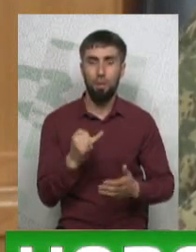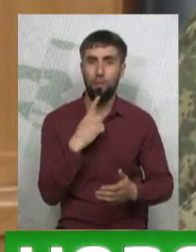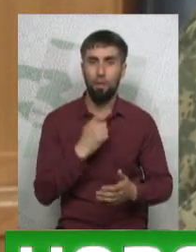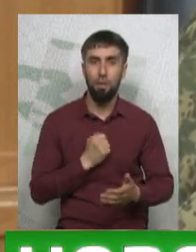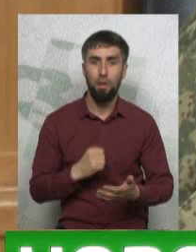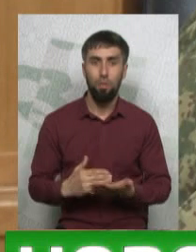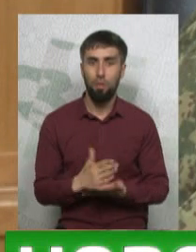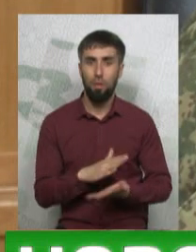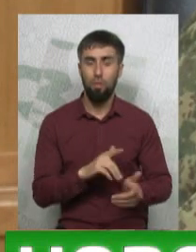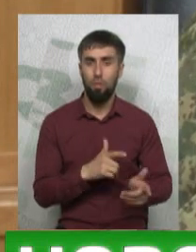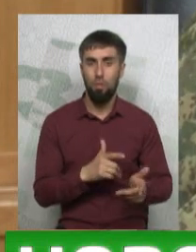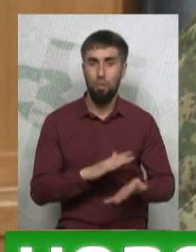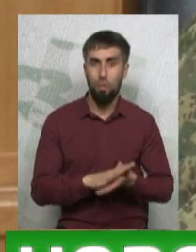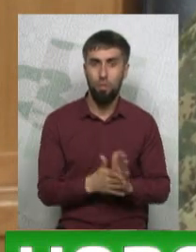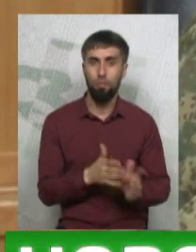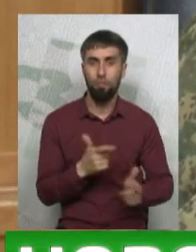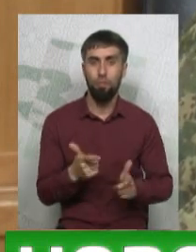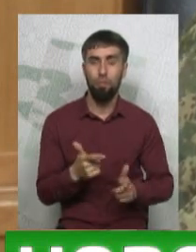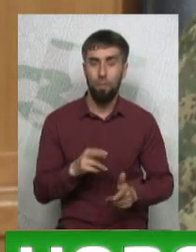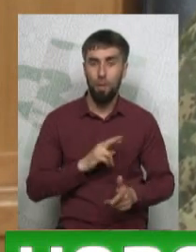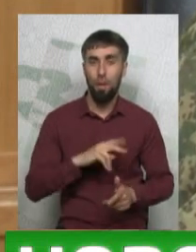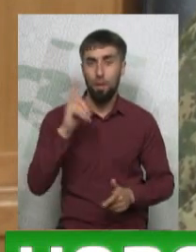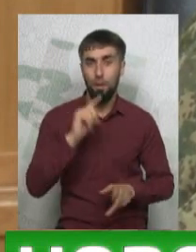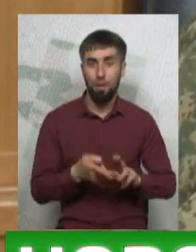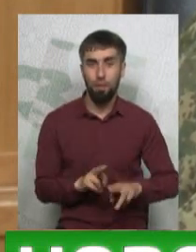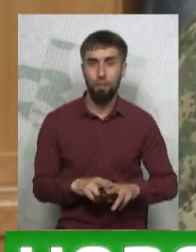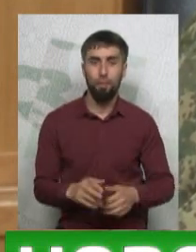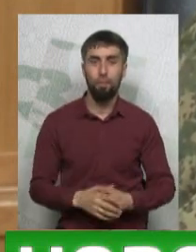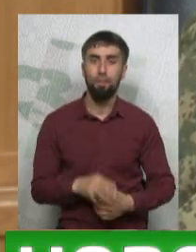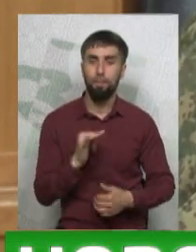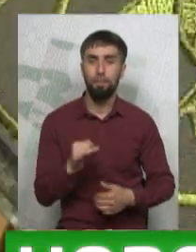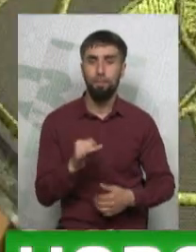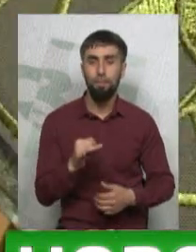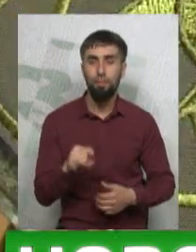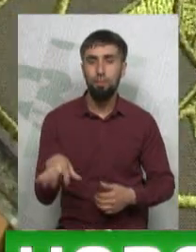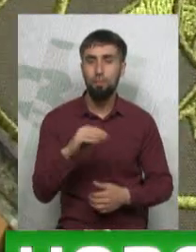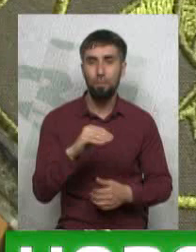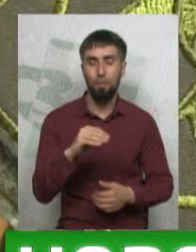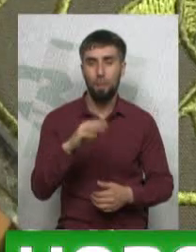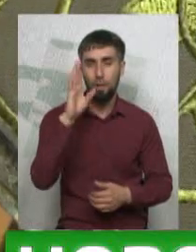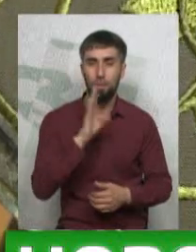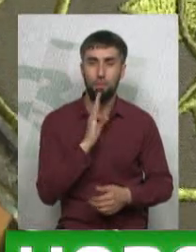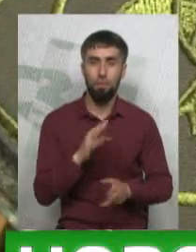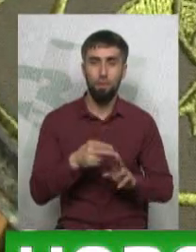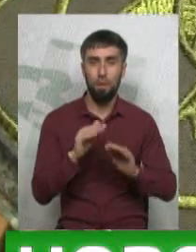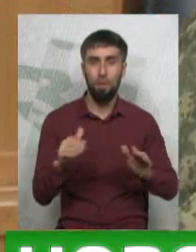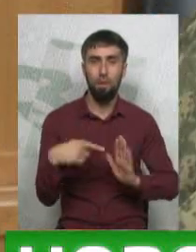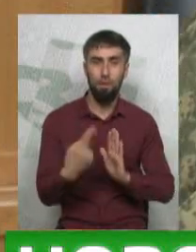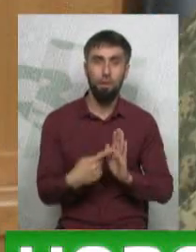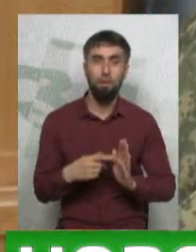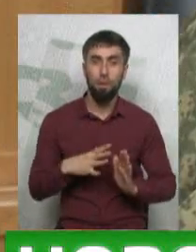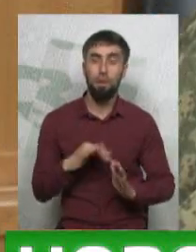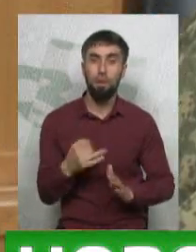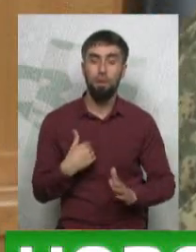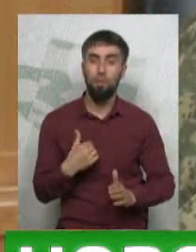подготовка и так далее. Я, как никто другой, знаю это. И ребята задают вопрос. Мы ездим и